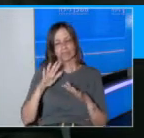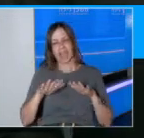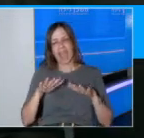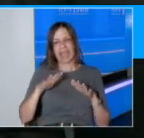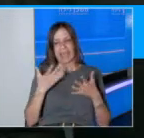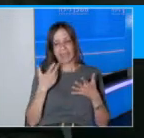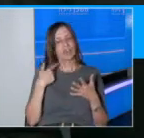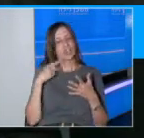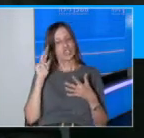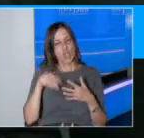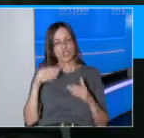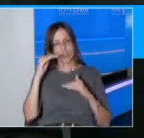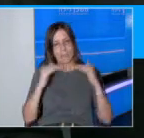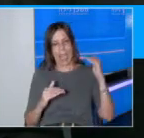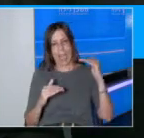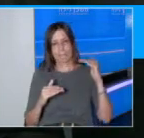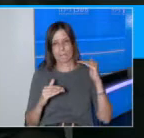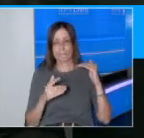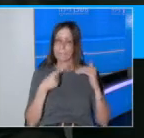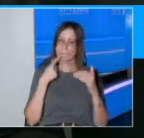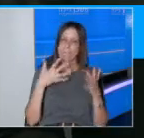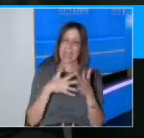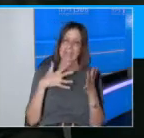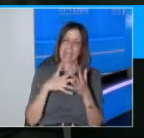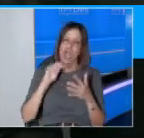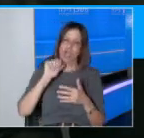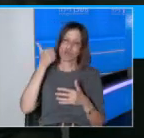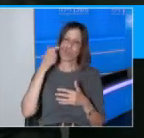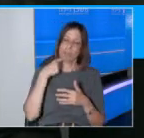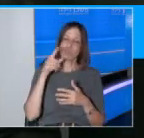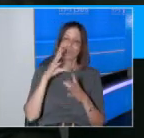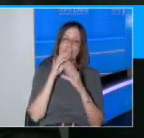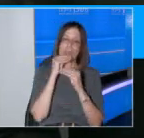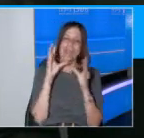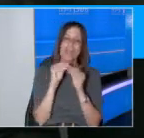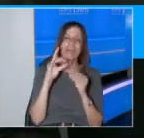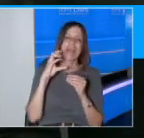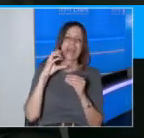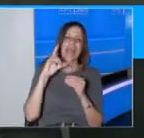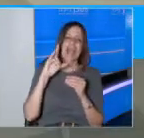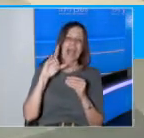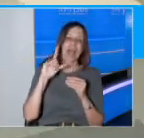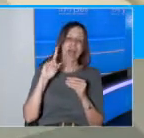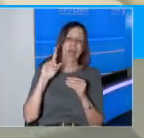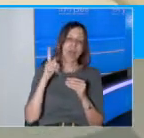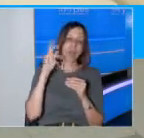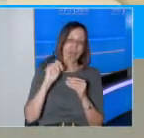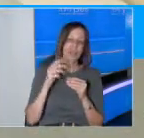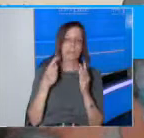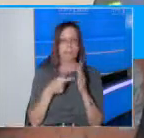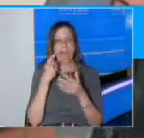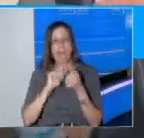כן? יש פערים, אוקיי? נגיד בחקירה הראשית, הוא אמר שהוא דיבר עם כחלון פעם או פעמיים, אוקיי? ואז הם